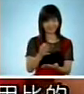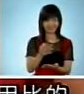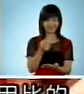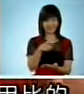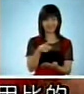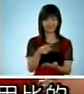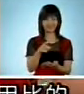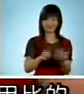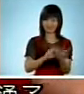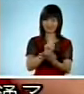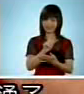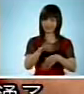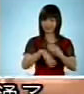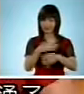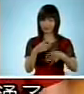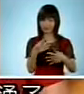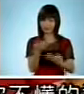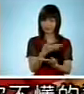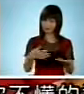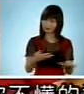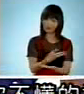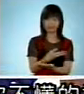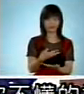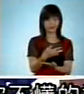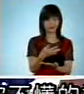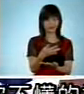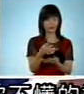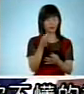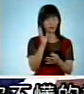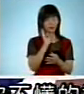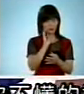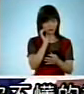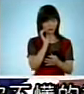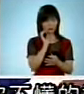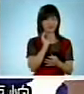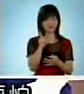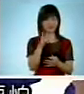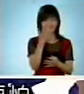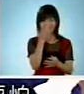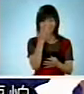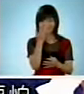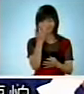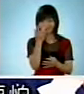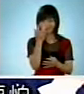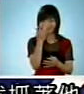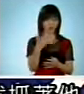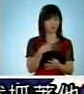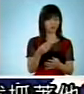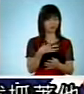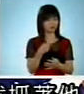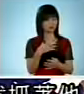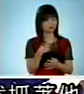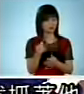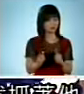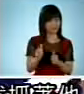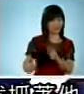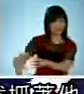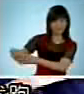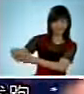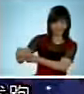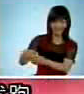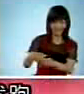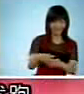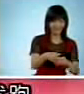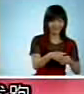要靠只是用笔的啊就完全来沟通。哦， 那所以如果假使你不懂的话，其实也没也不要怕。 对， 反正要比赛你就抓